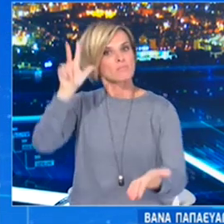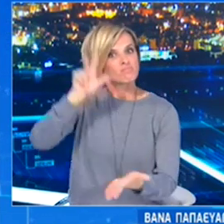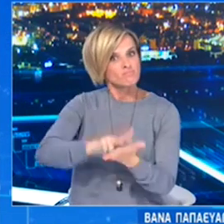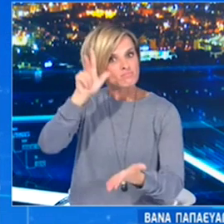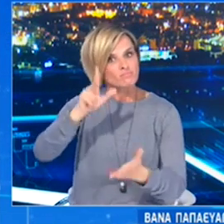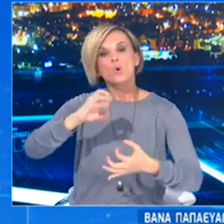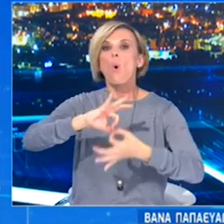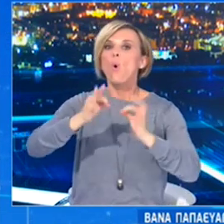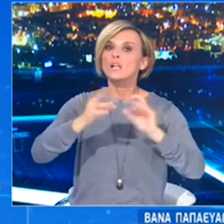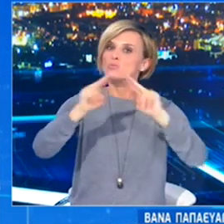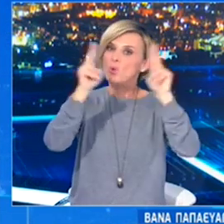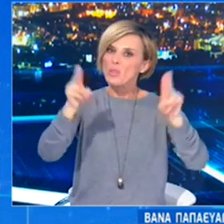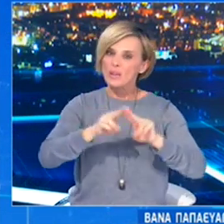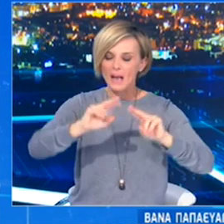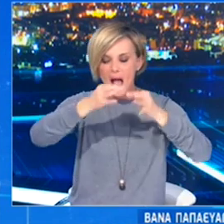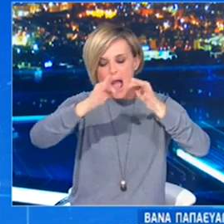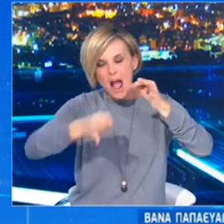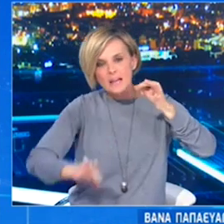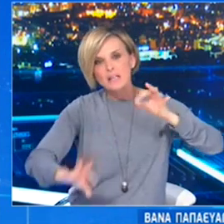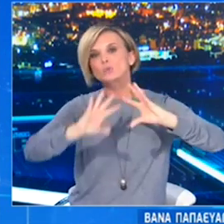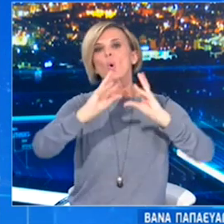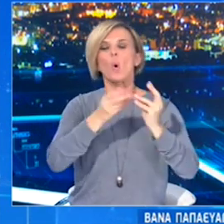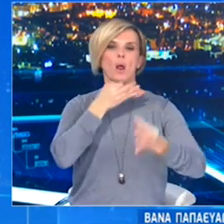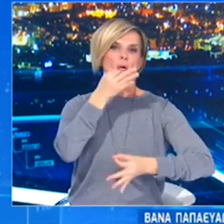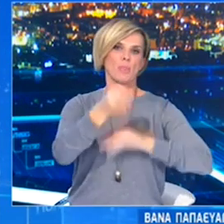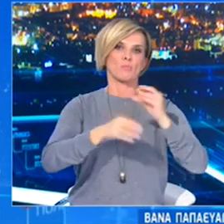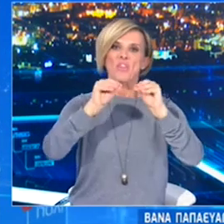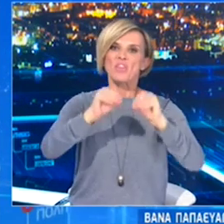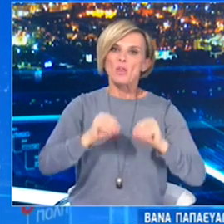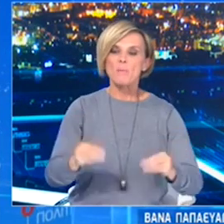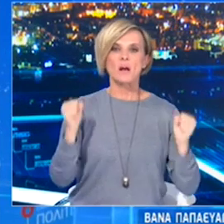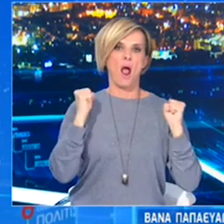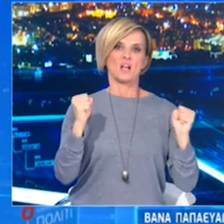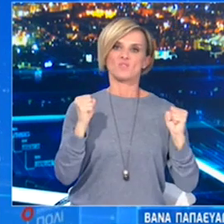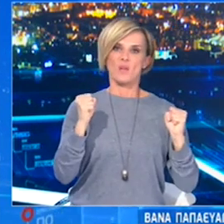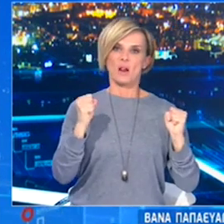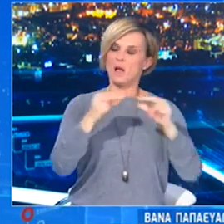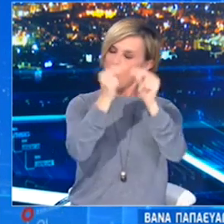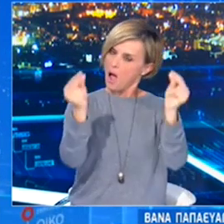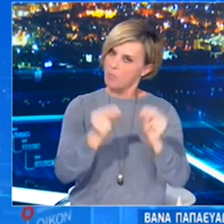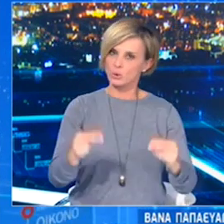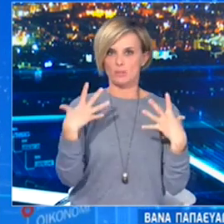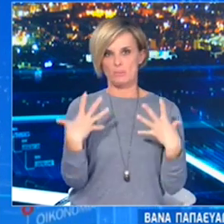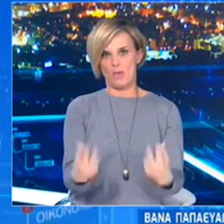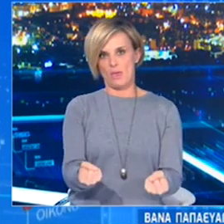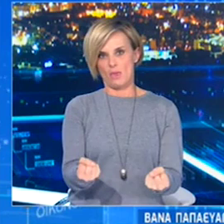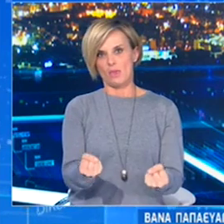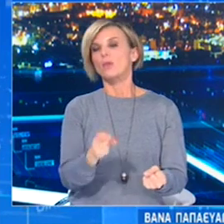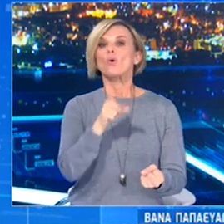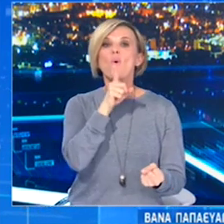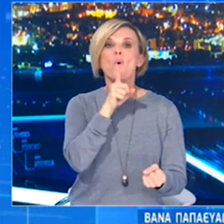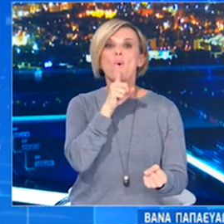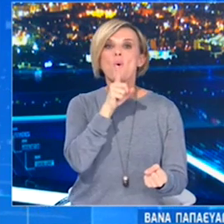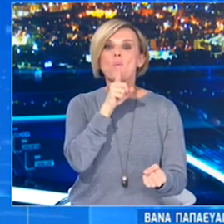και εκεί θα έχουν αναλυθεί με κάθε λεπτομέρεια όλα τα δεδομένα για την ασφάλεια και υποτελεσματικότητά τους. Όπως όλοι